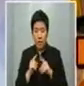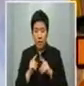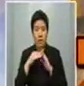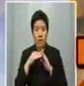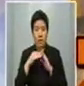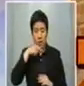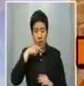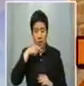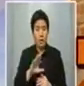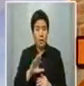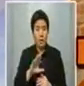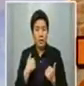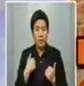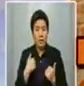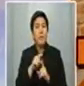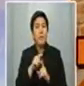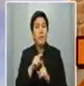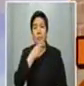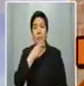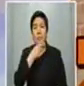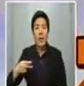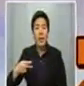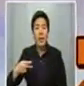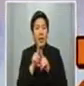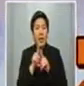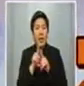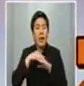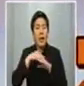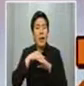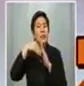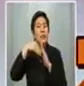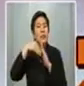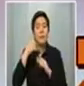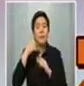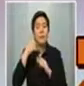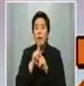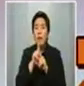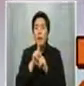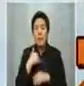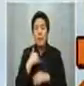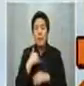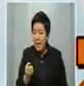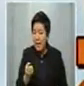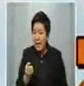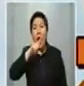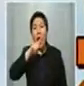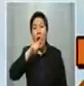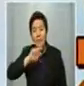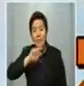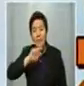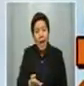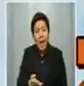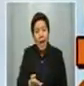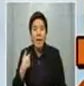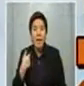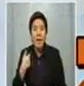ใช่ก็บอกว่าเขาใช้ภาษาเนี่ยก็เป็นภาษาคล้ายๆภาษาเหนือมีการแลมีกินข้าวเหนียวไก่ย่าง อ๋อเหรอคะ คล้ายๆบ้